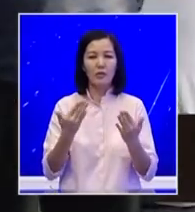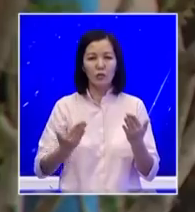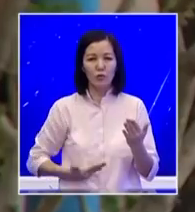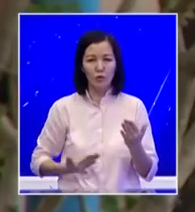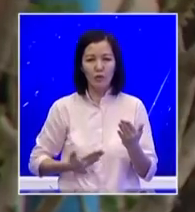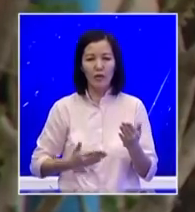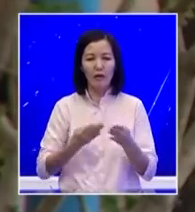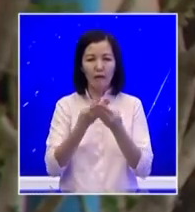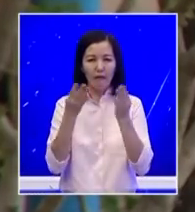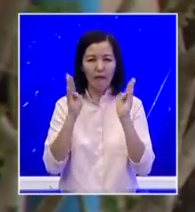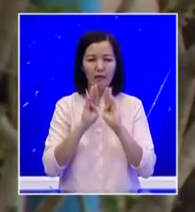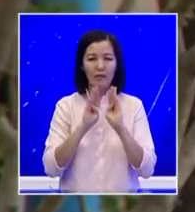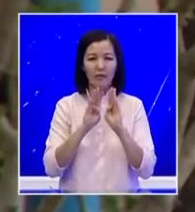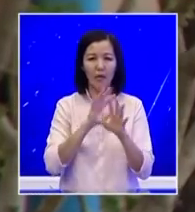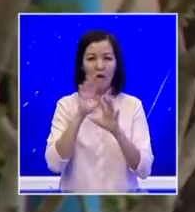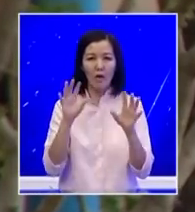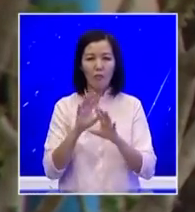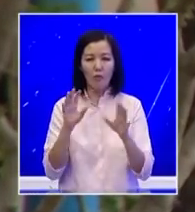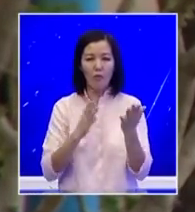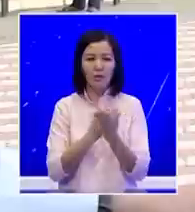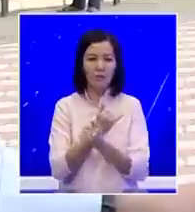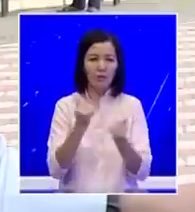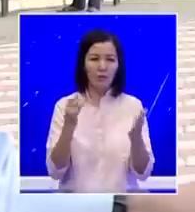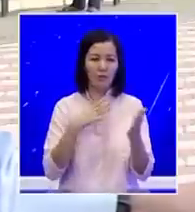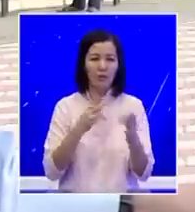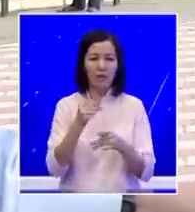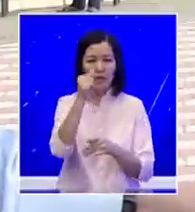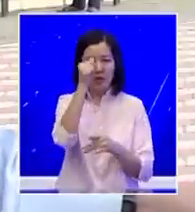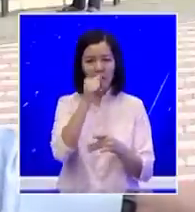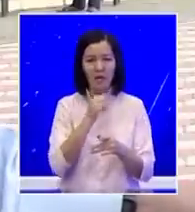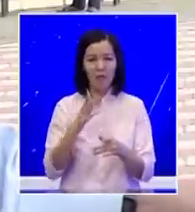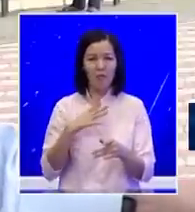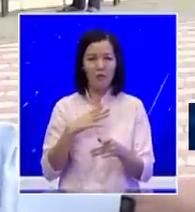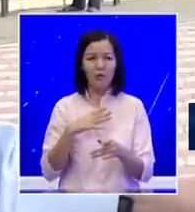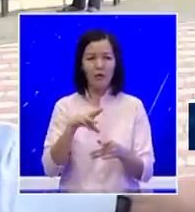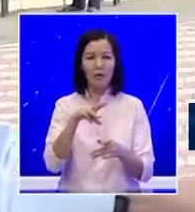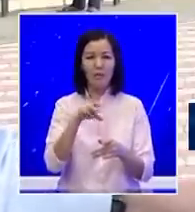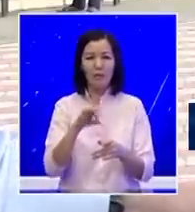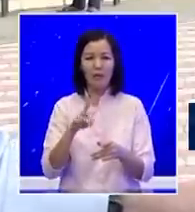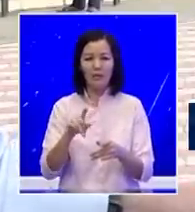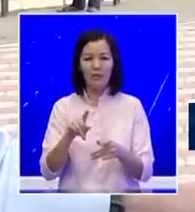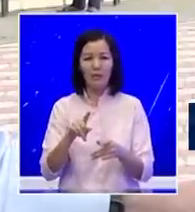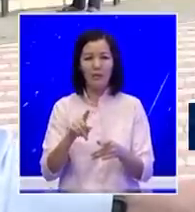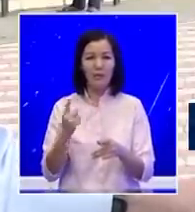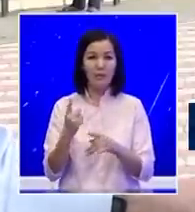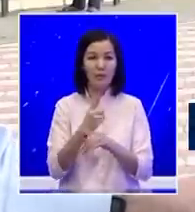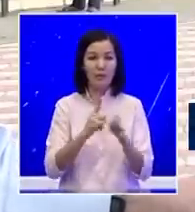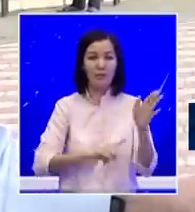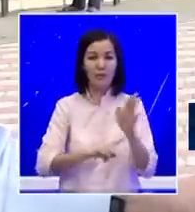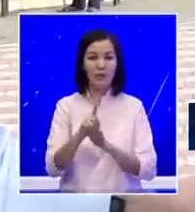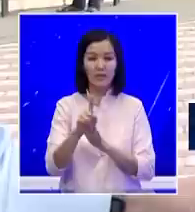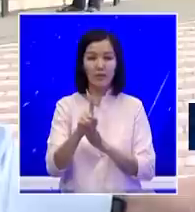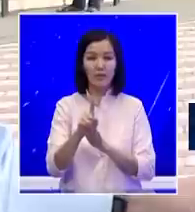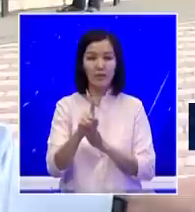Жолаушылар карантинге жатқызылып, қамқорлыққа алынды. Екі ай болды. Марттың бірінен бастап жұмыста жүрдік.